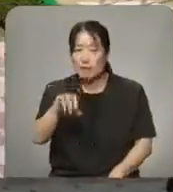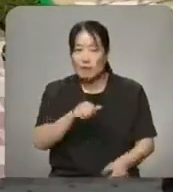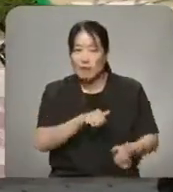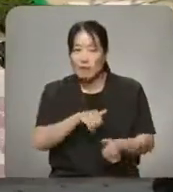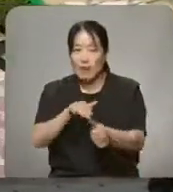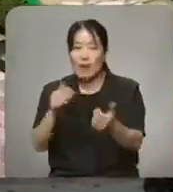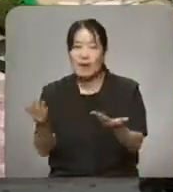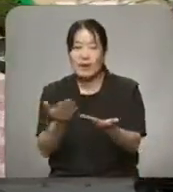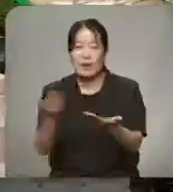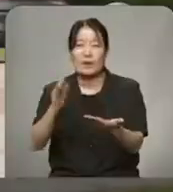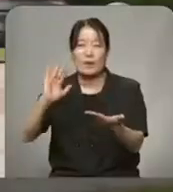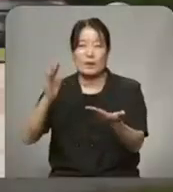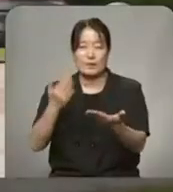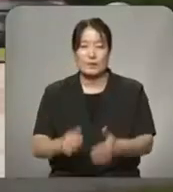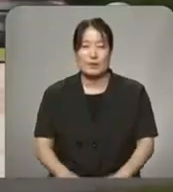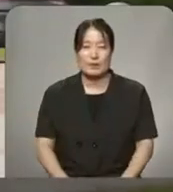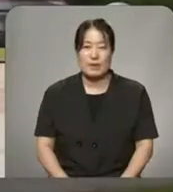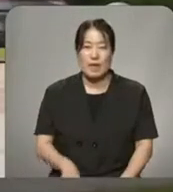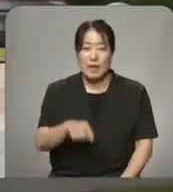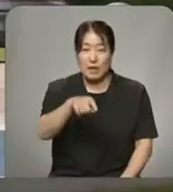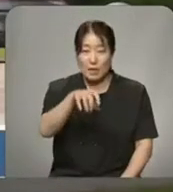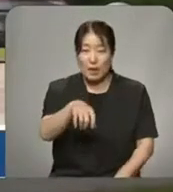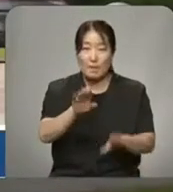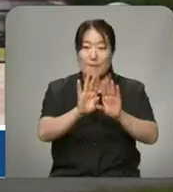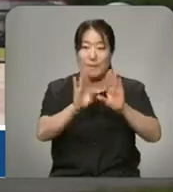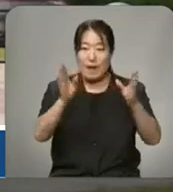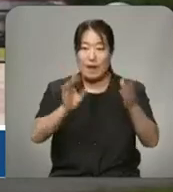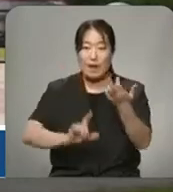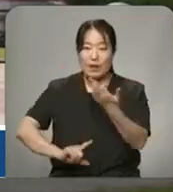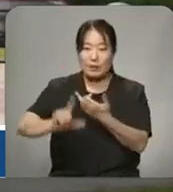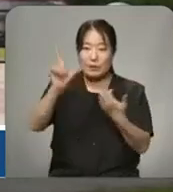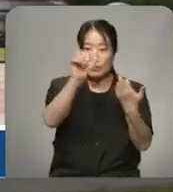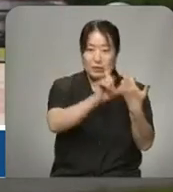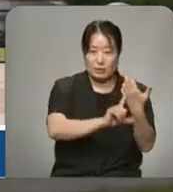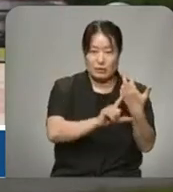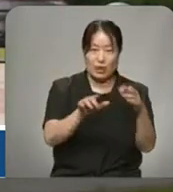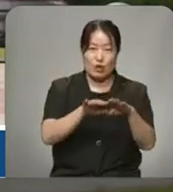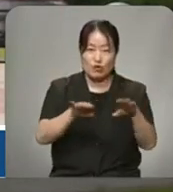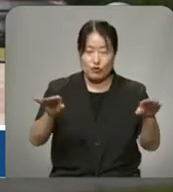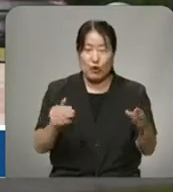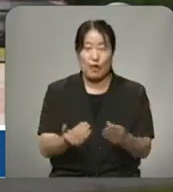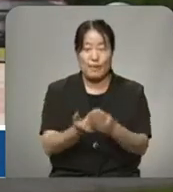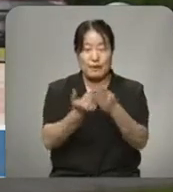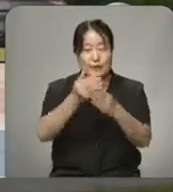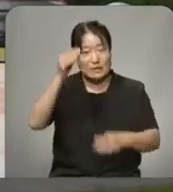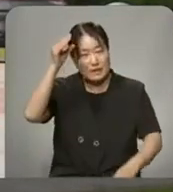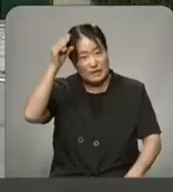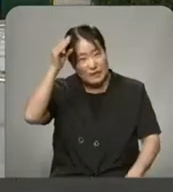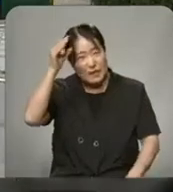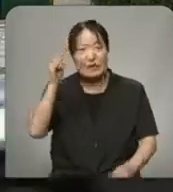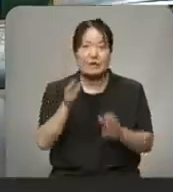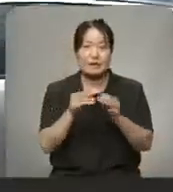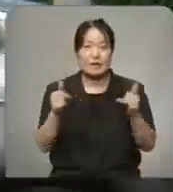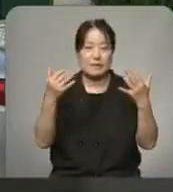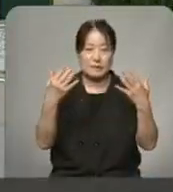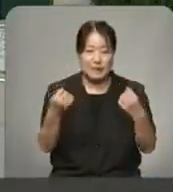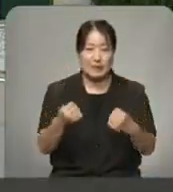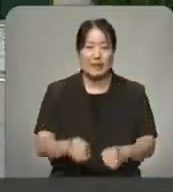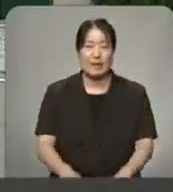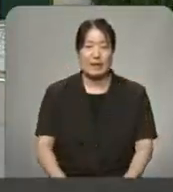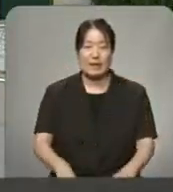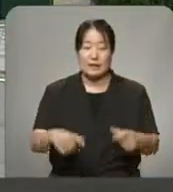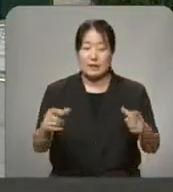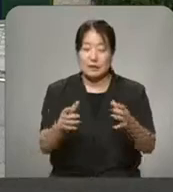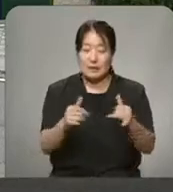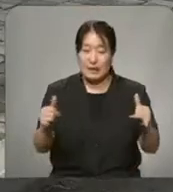됩니다. 제2청사가 개청하면서 영서와 영동 권역의 균형 발전을 기대하는 목소리도 높아지고 있습니다. 지역